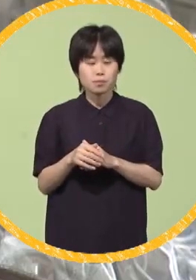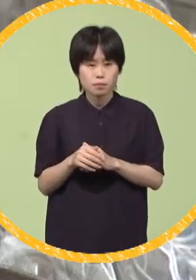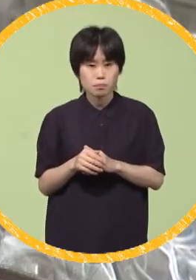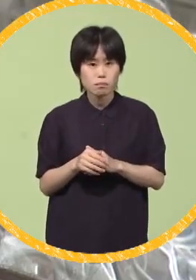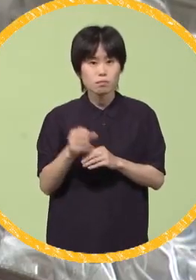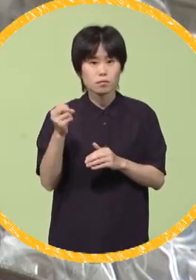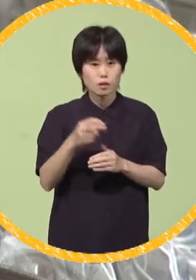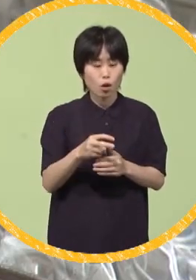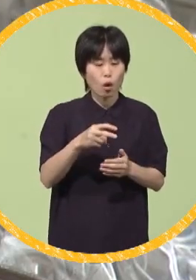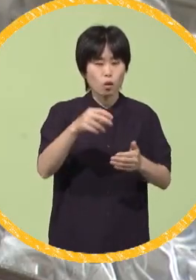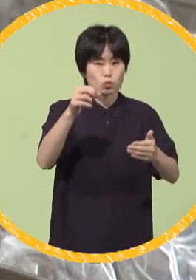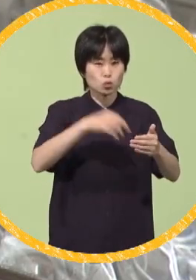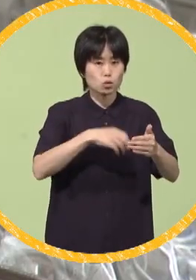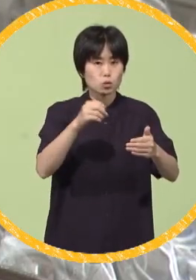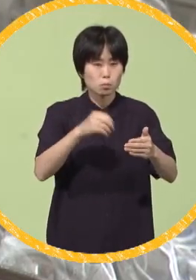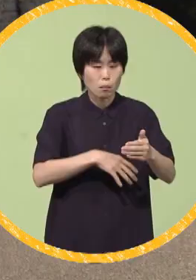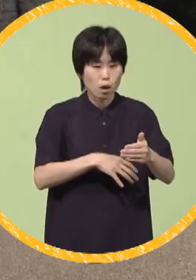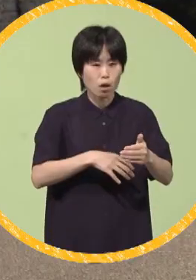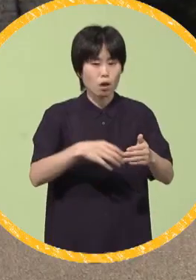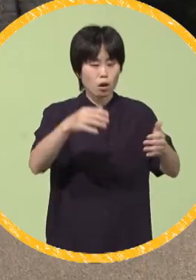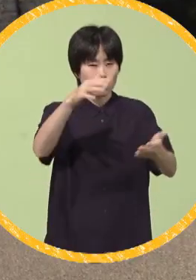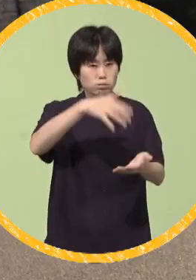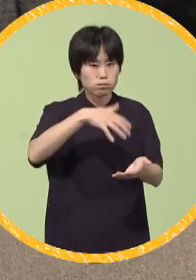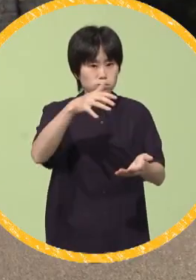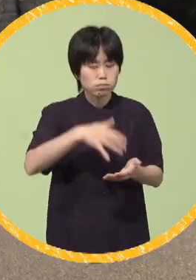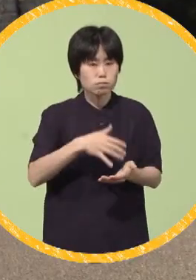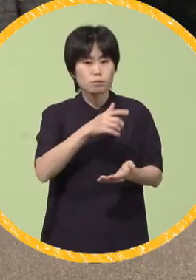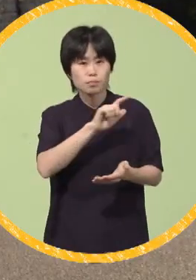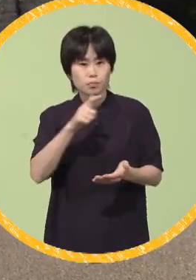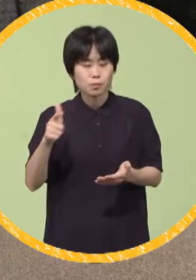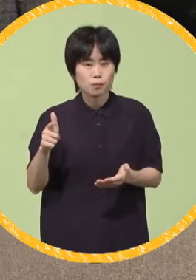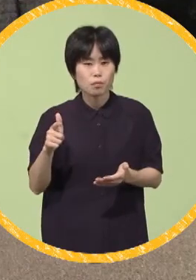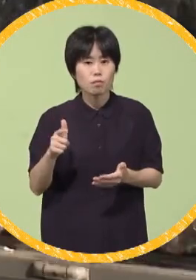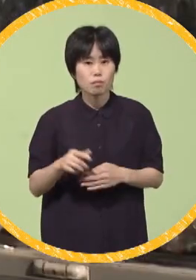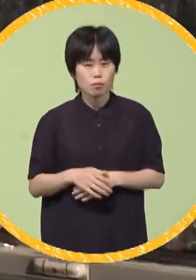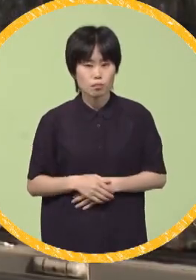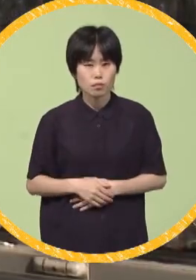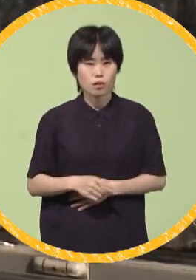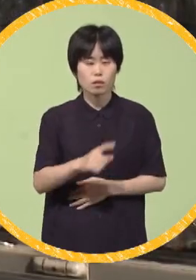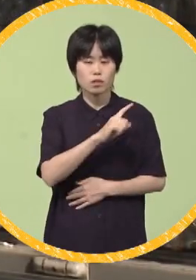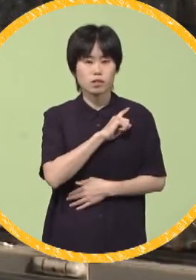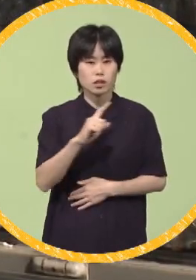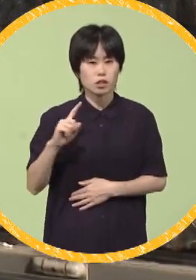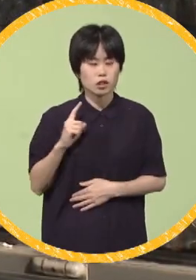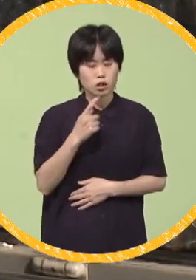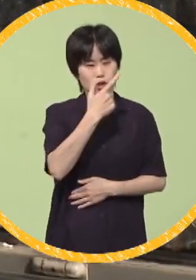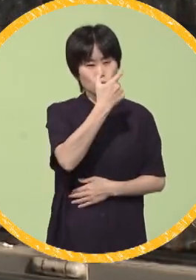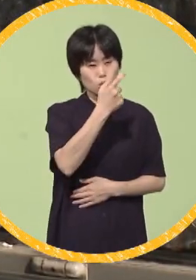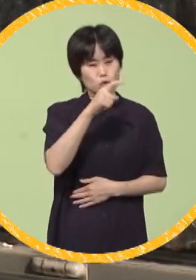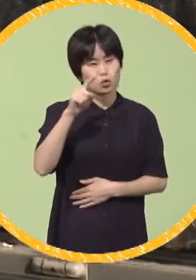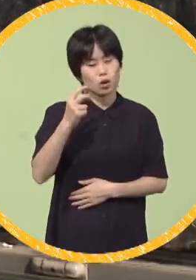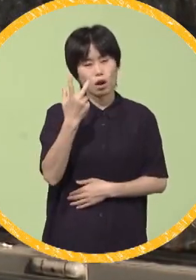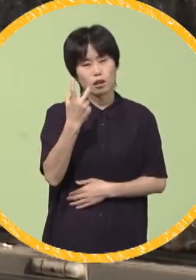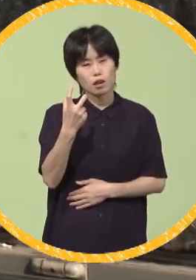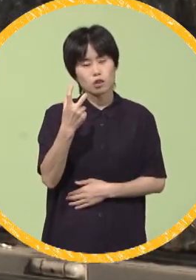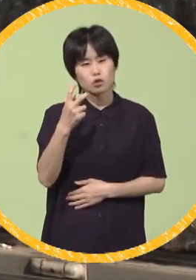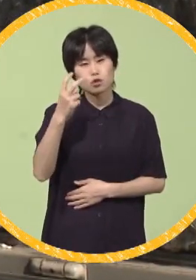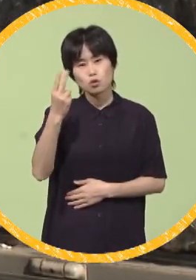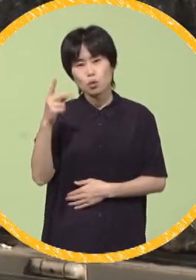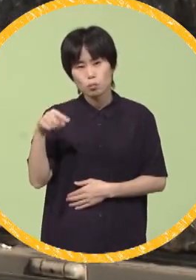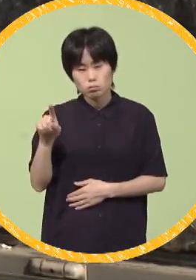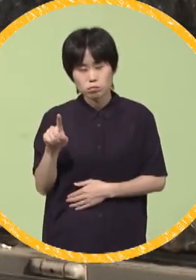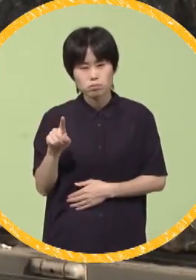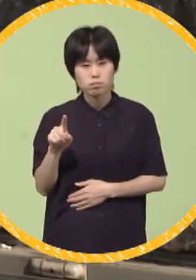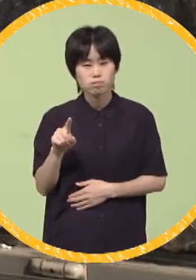あるいはスーパーさんの店頭で回収されたものであったり、1日に多い時は60トン70トンほどの入